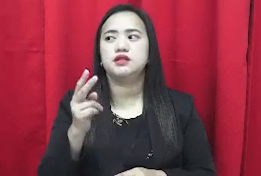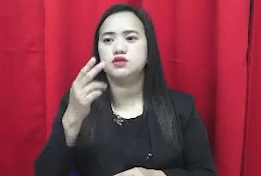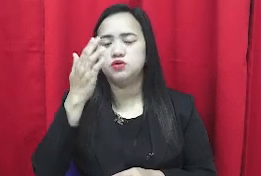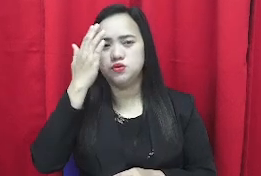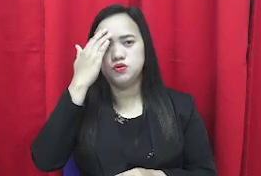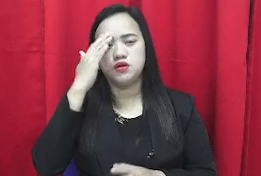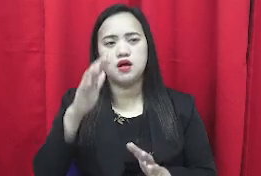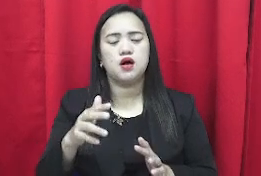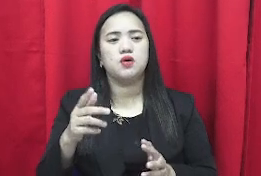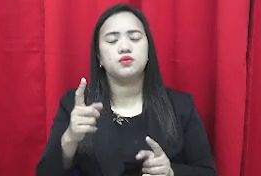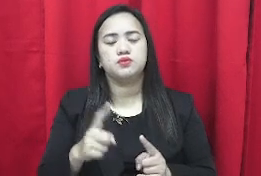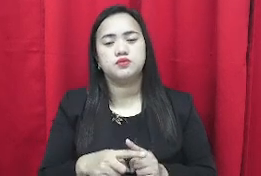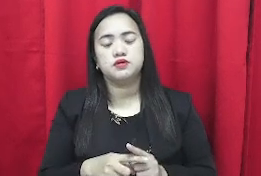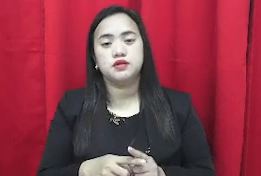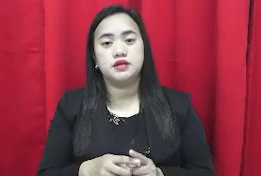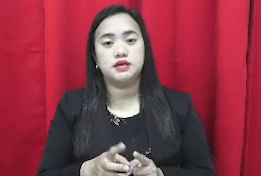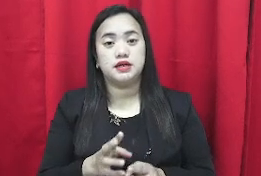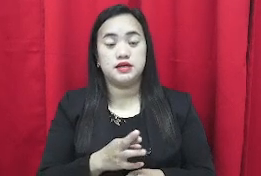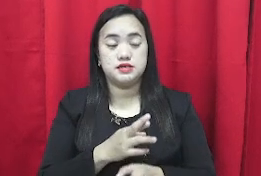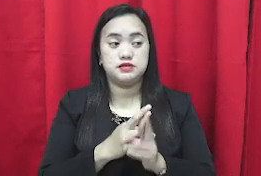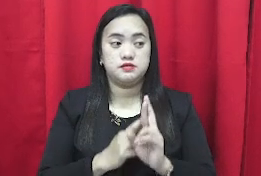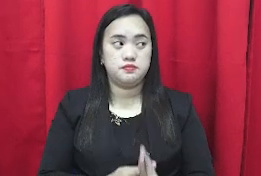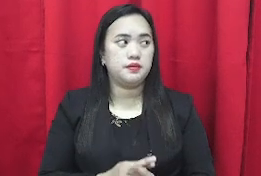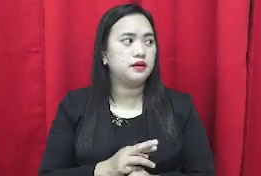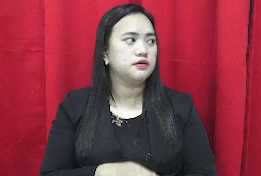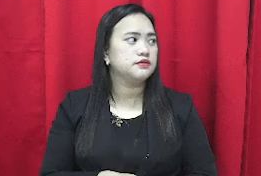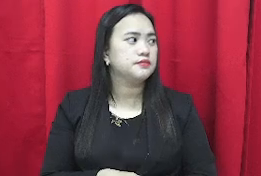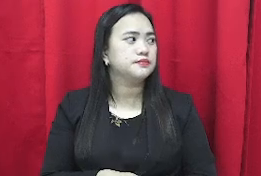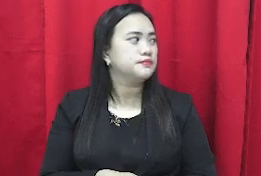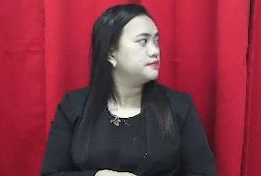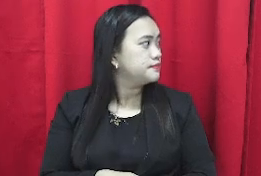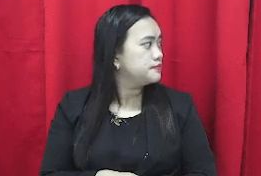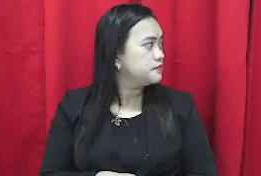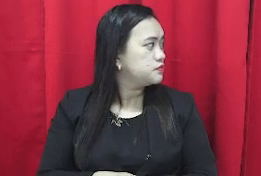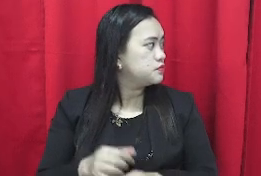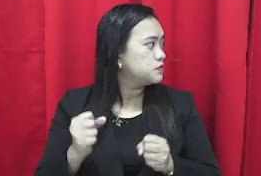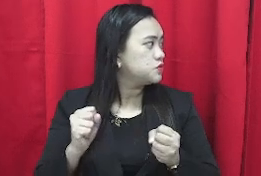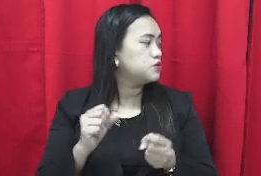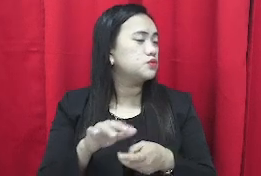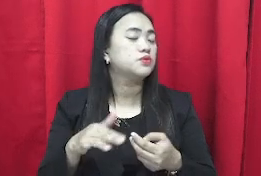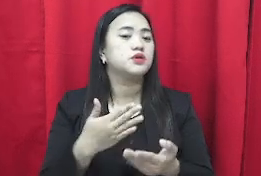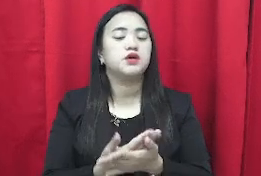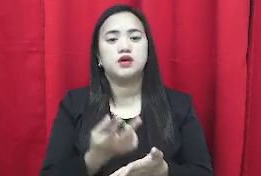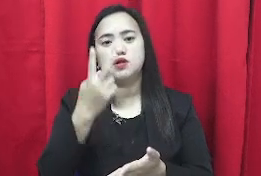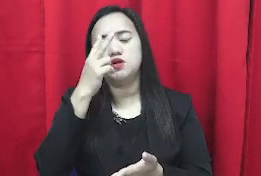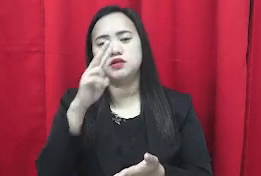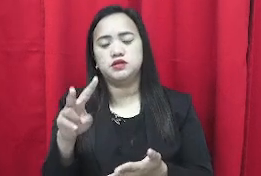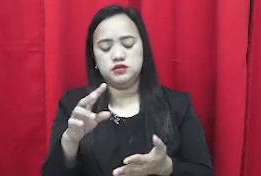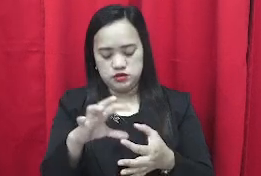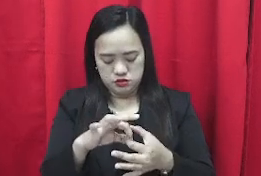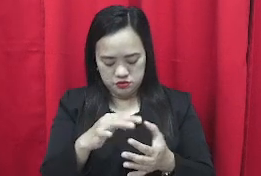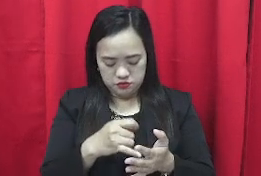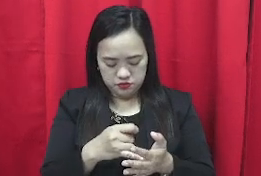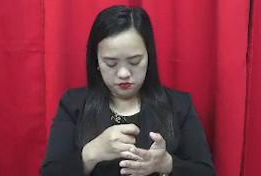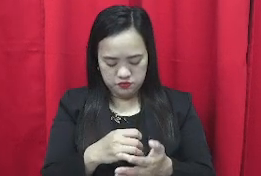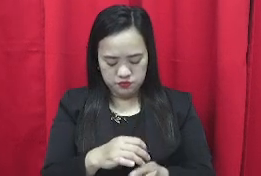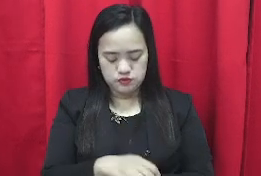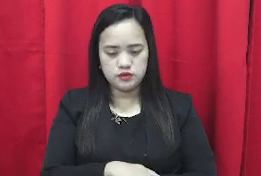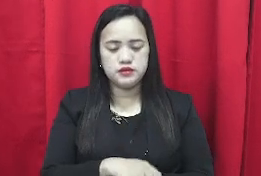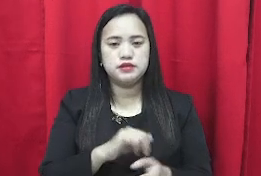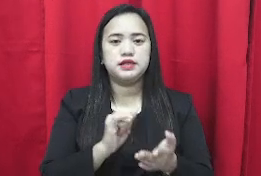kapw nila bata So makikita natin na doon pa lang eh talagang na